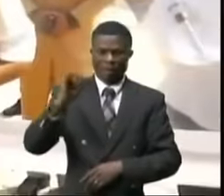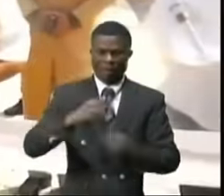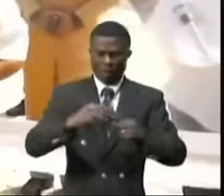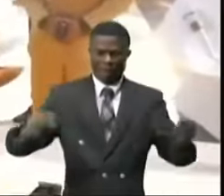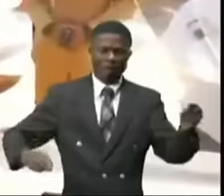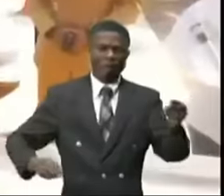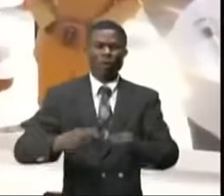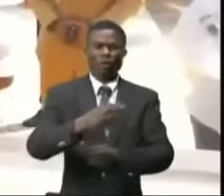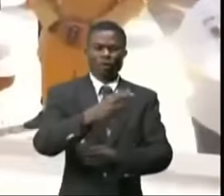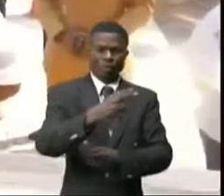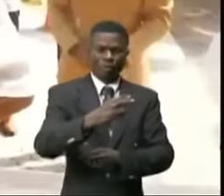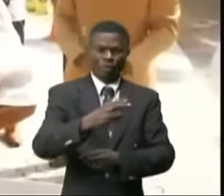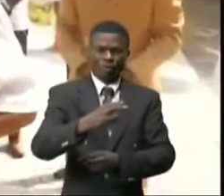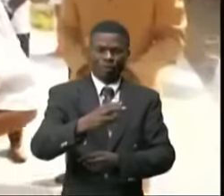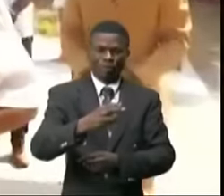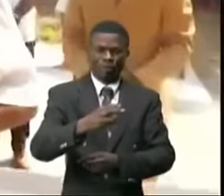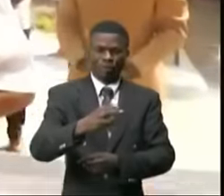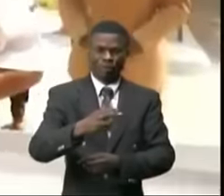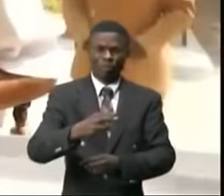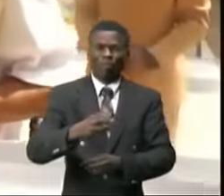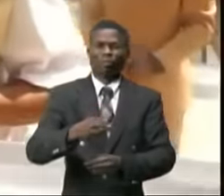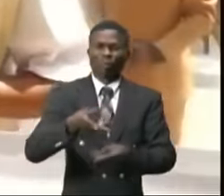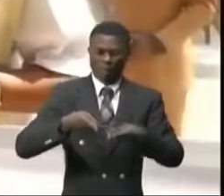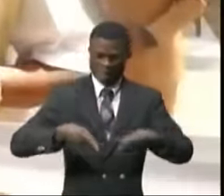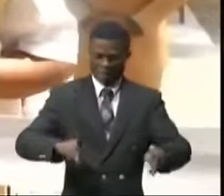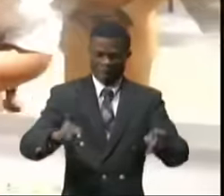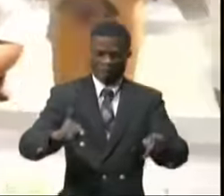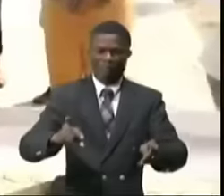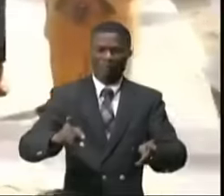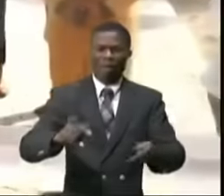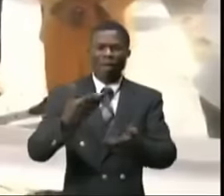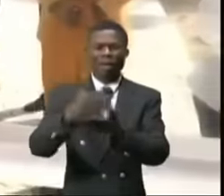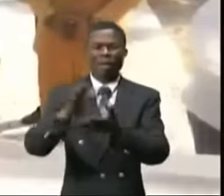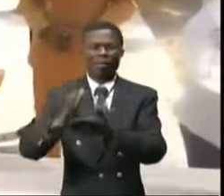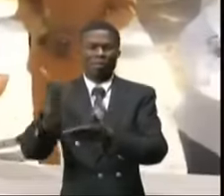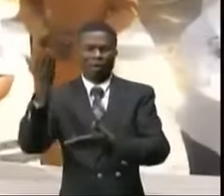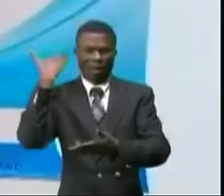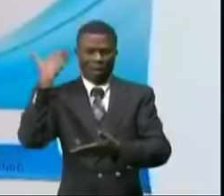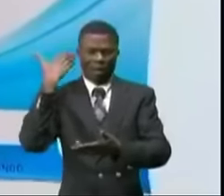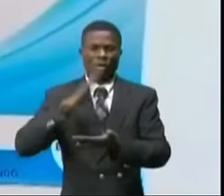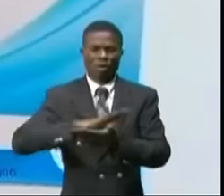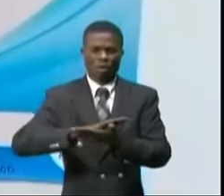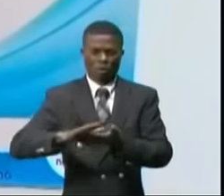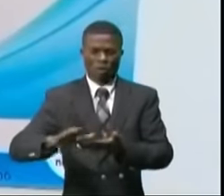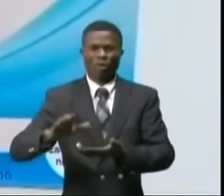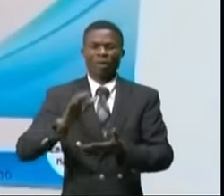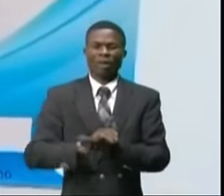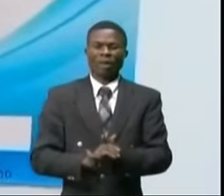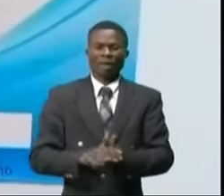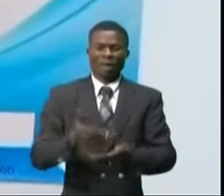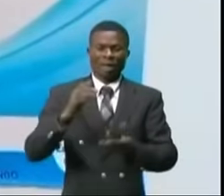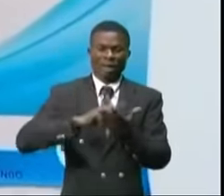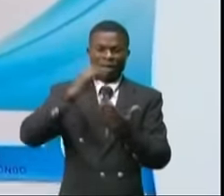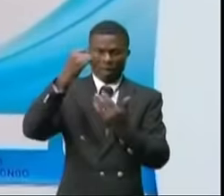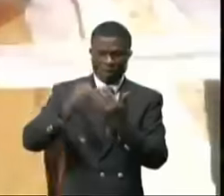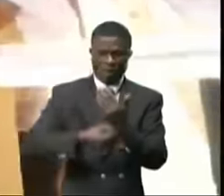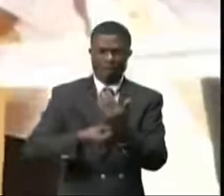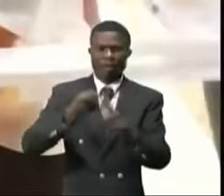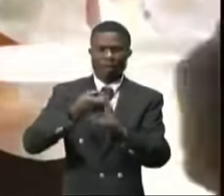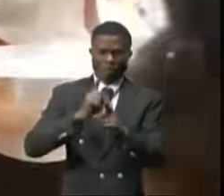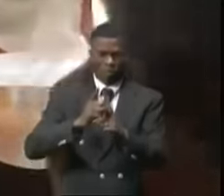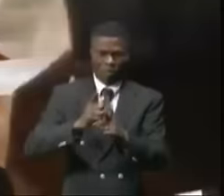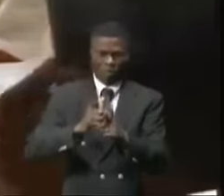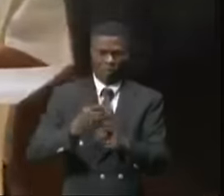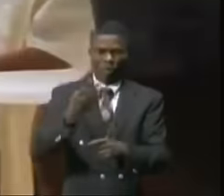symbolique a été coupé, lançant ainsi la production à grande échelle de l'eau Kana. Ce projet est l'un de ceux réalisés